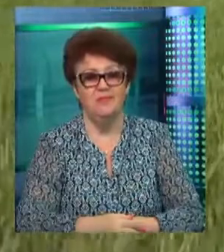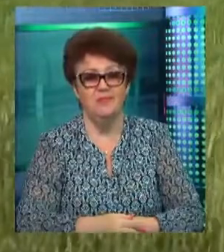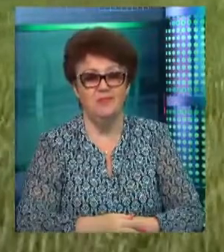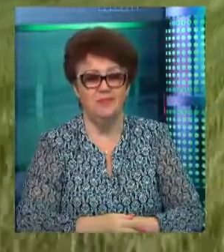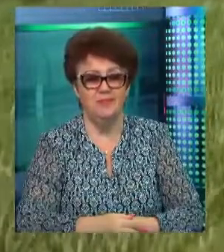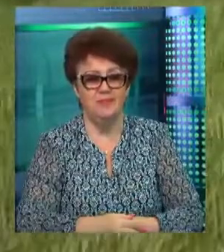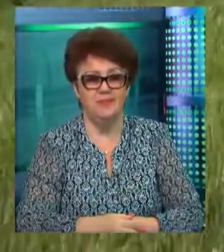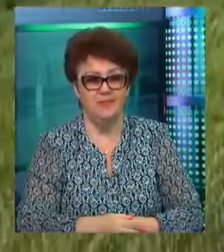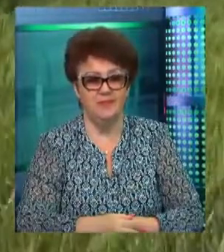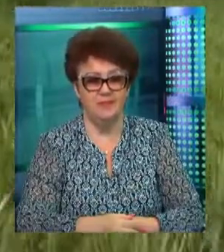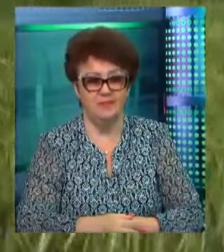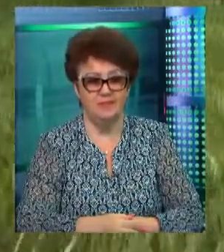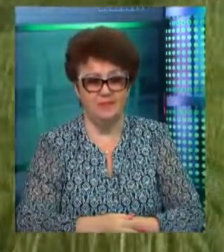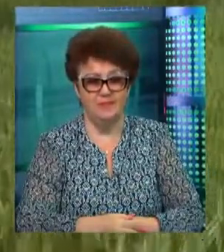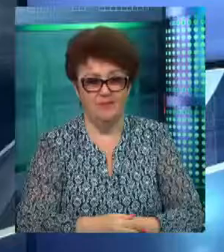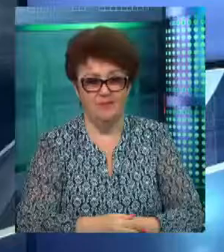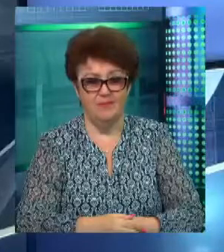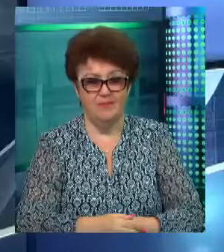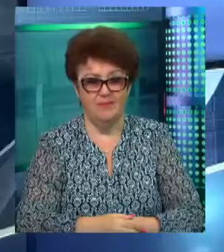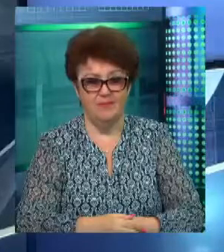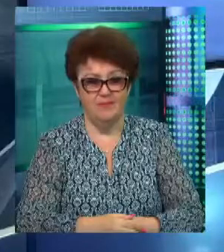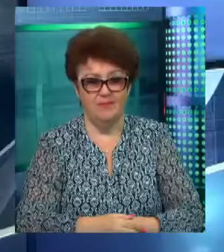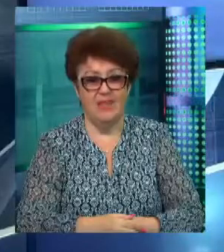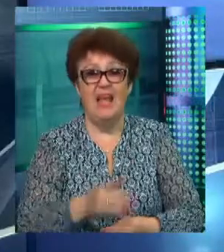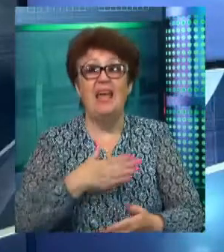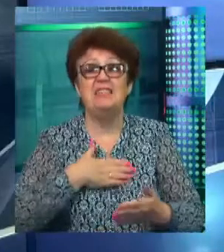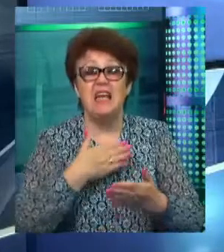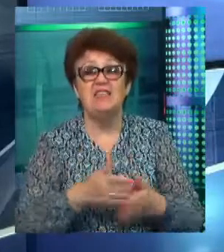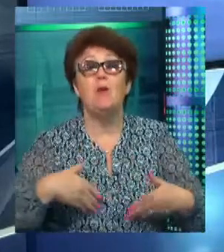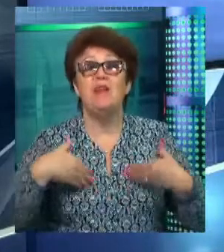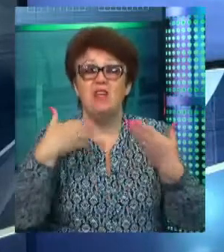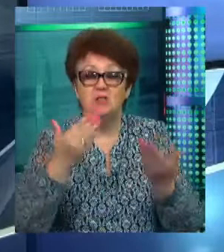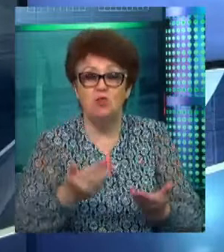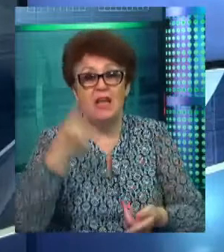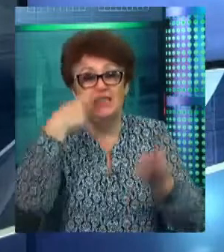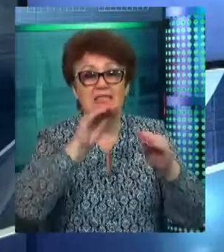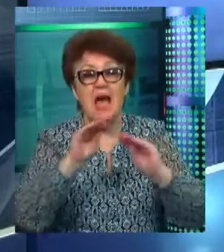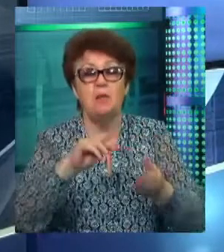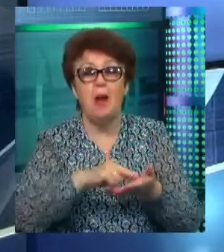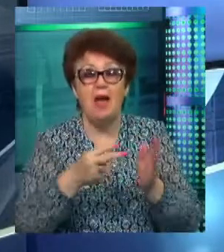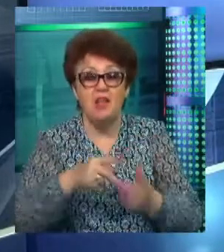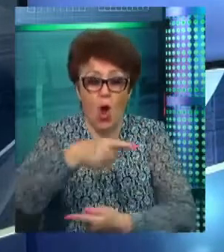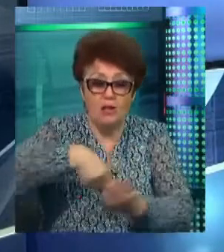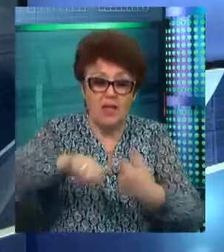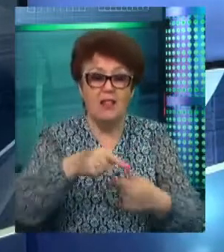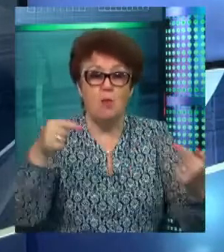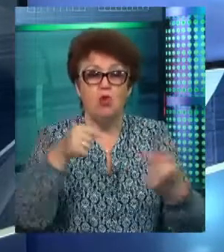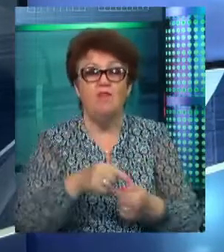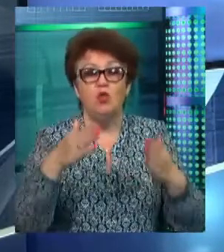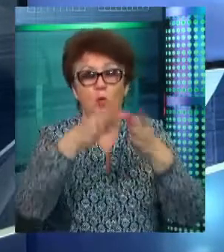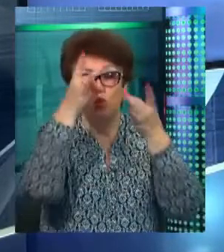события погарский район инициатива приветствуется дизайн-проект кольца напротив дико